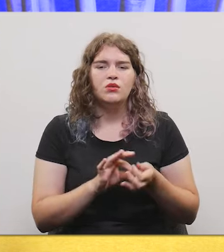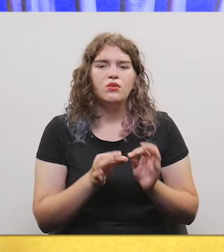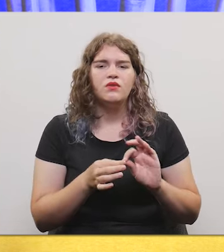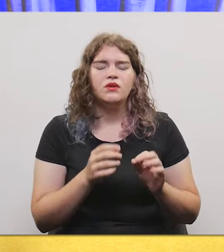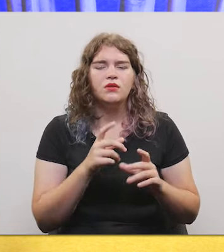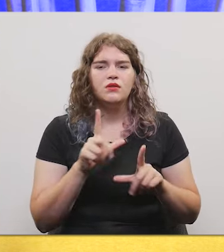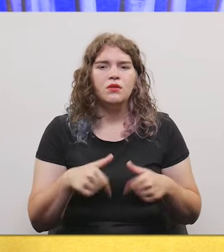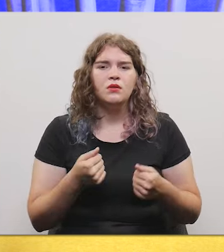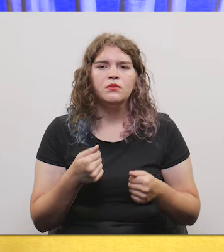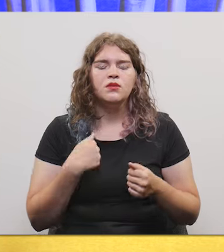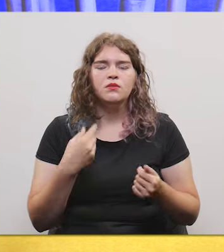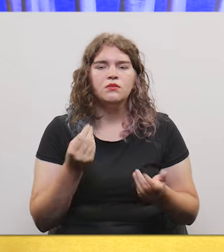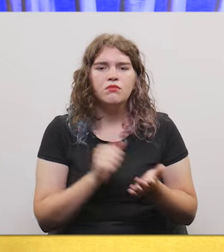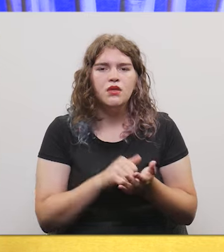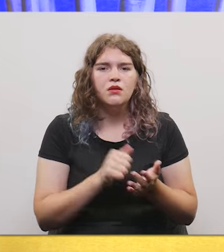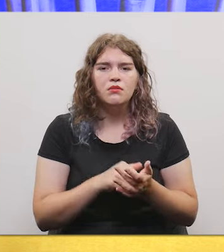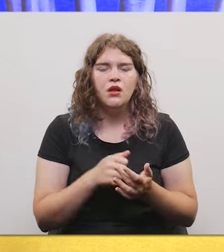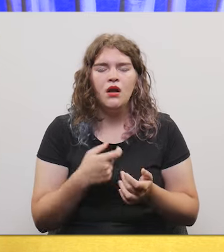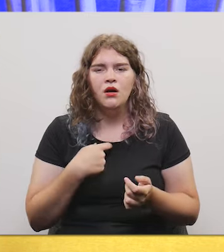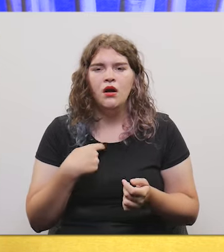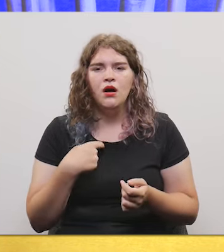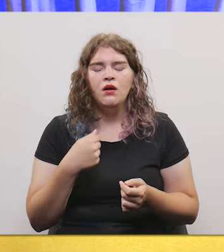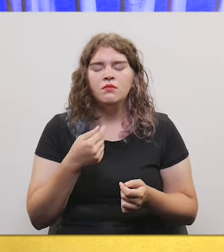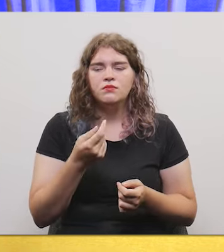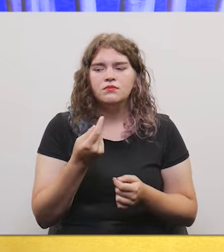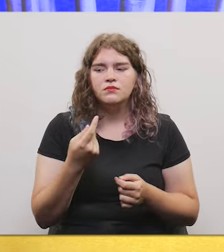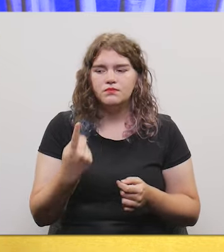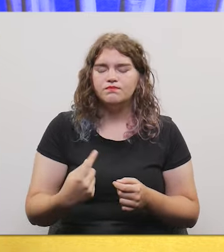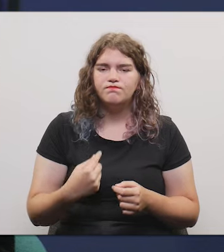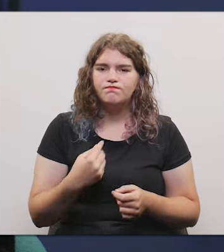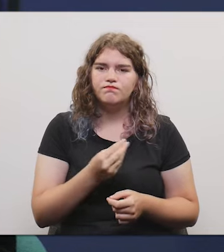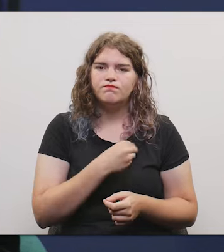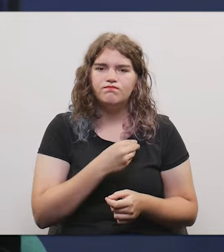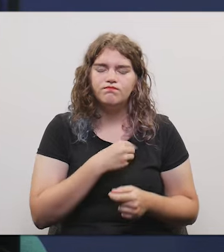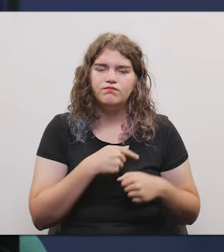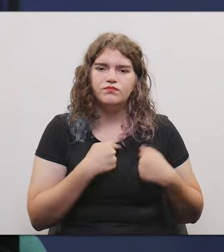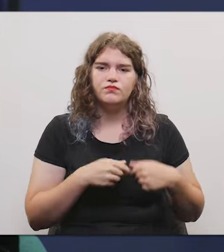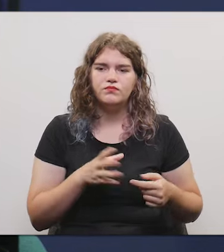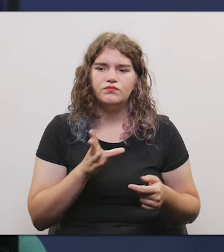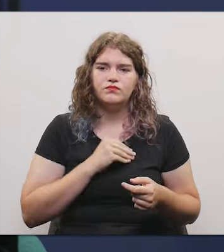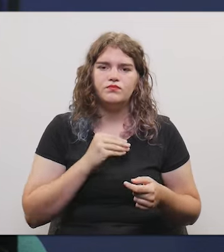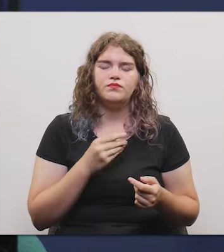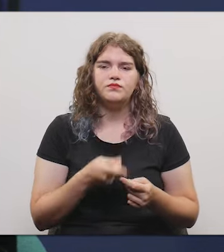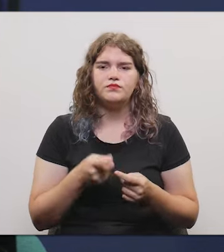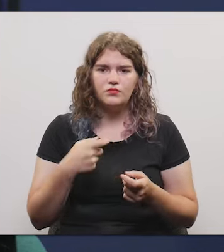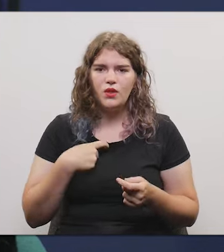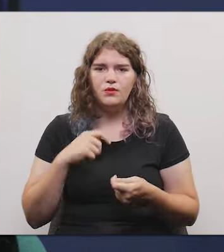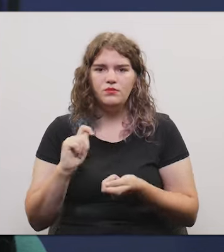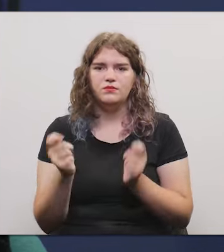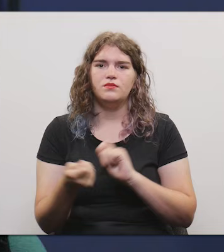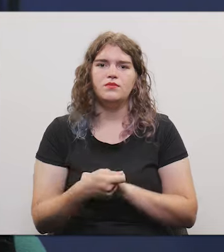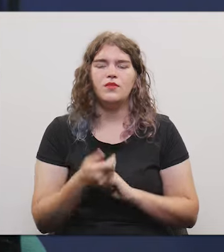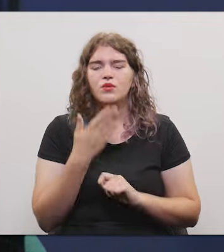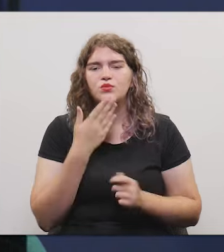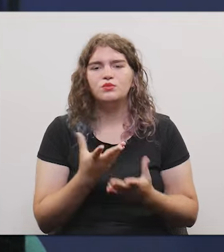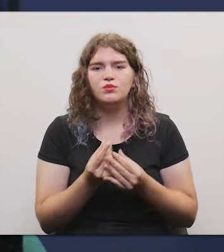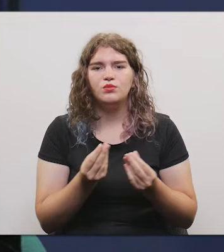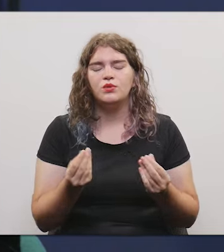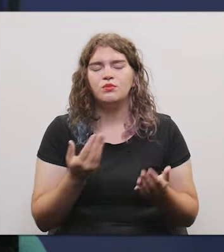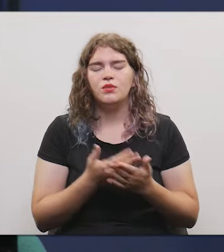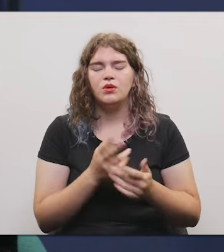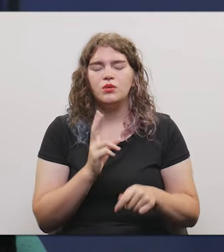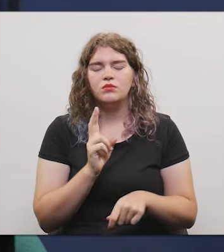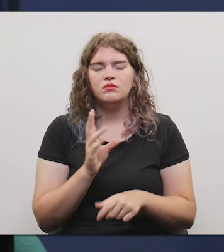lăsăm cuvântul Domnului să aibă impact în viața noastră, El ne poate transforma. Amin, așa este. Dragă Elena, îți mulțumesc